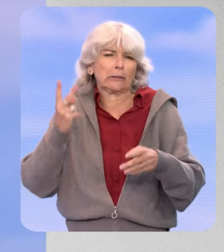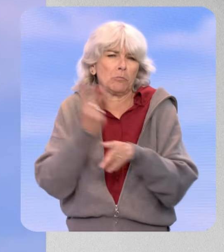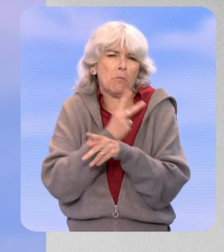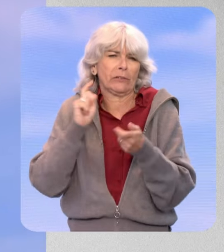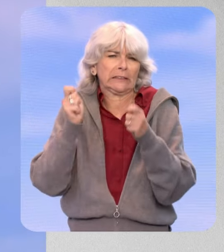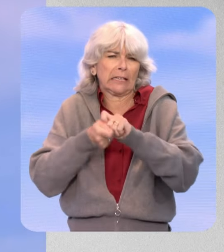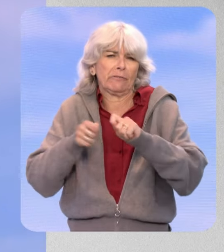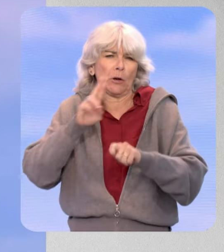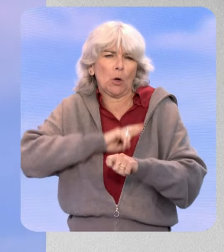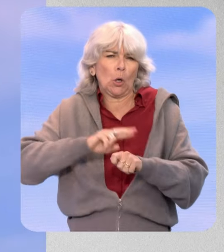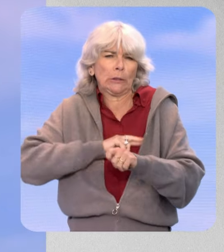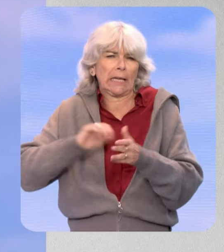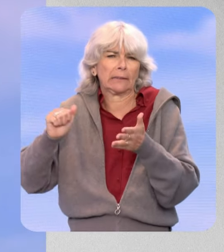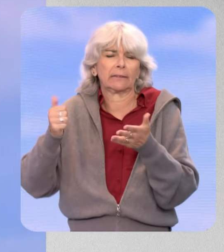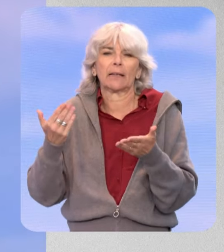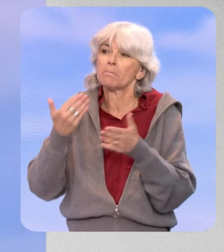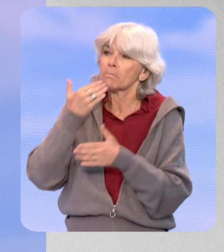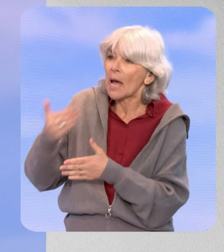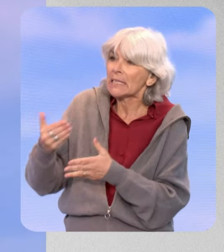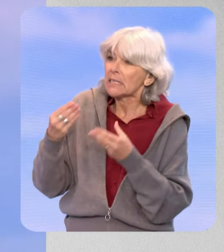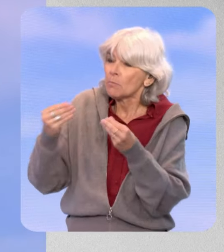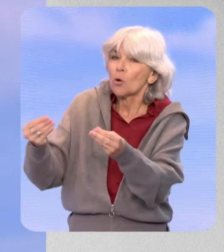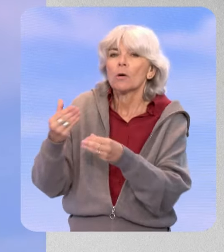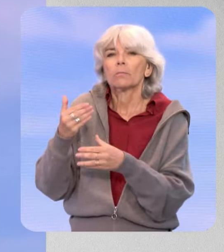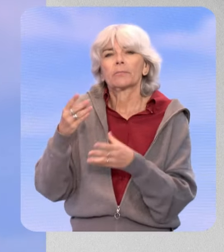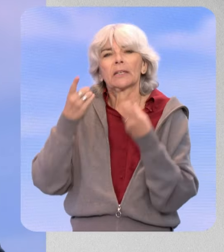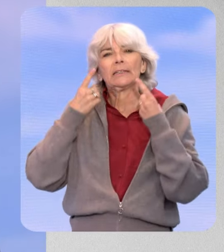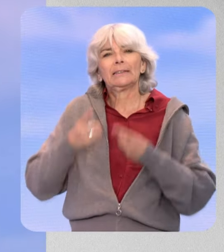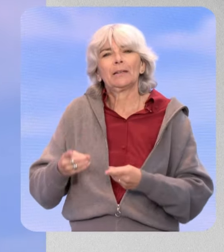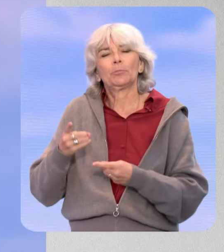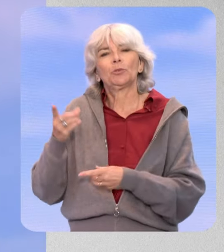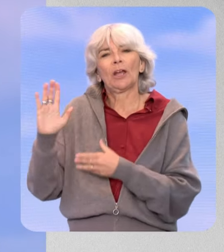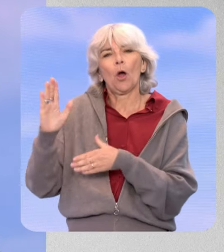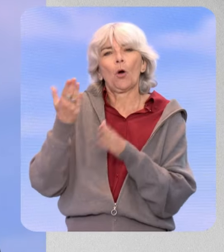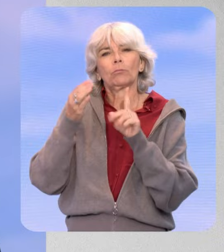retraites. On vous a entendu. Merci beaucoup Laurent Jacobelli, député de la Moselle, porte-parole du Rassemblement national.